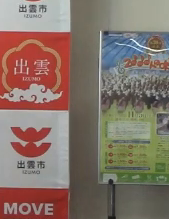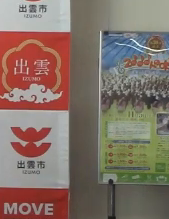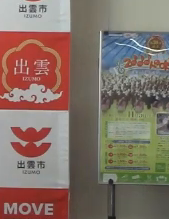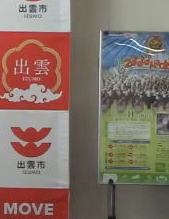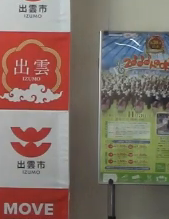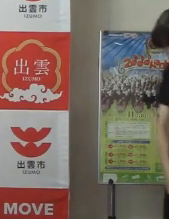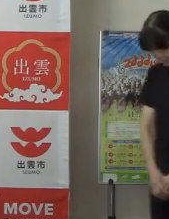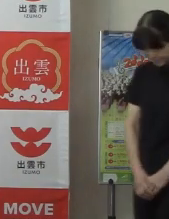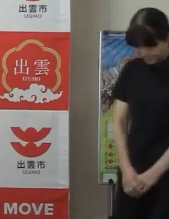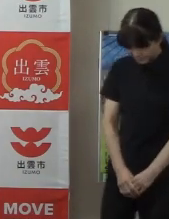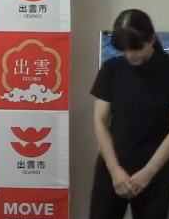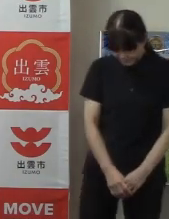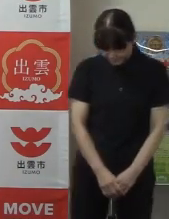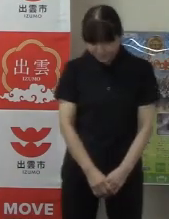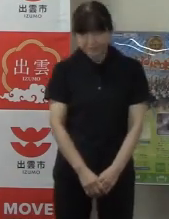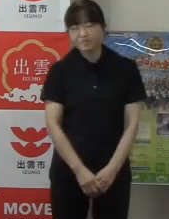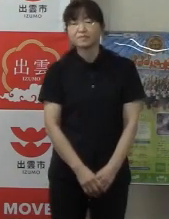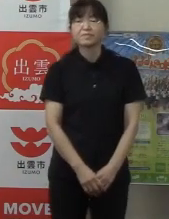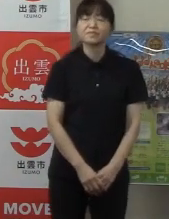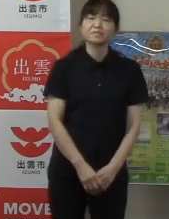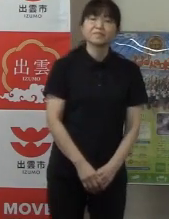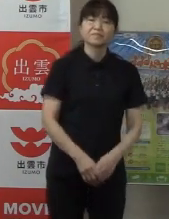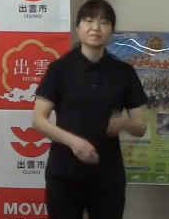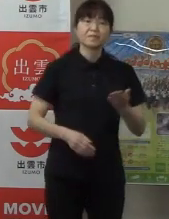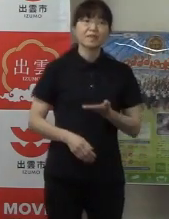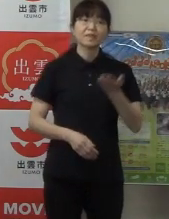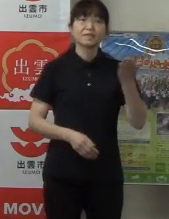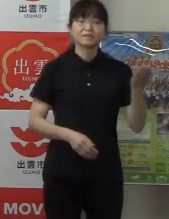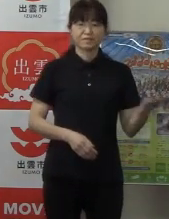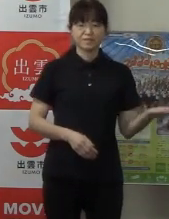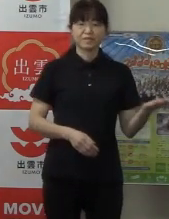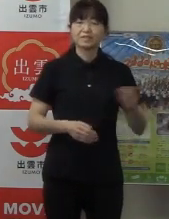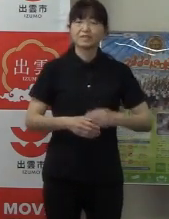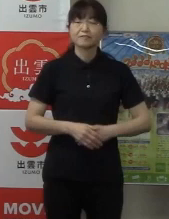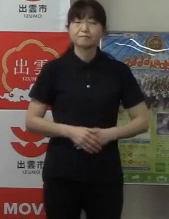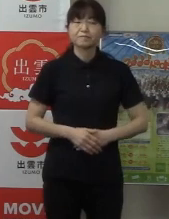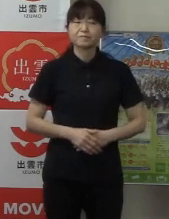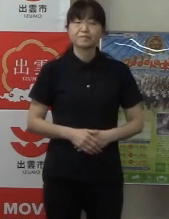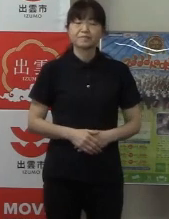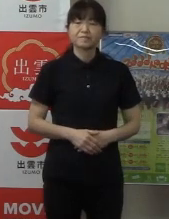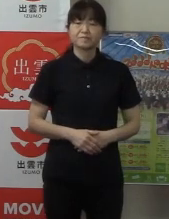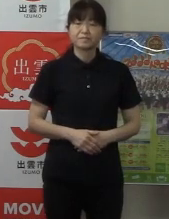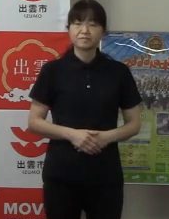続いていいか。はい、それでは続いて、